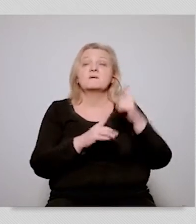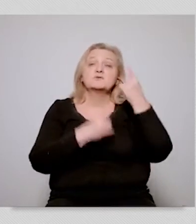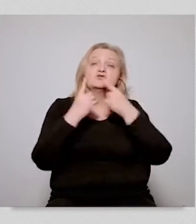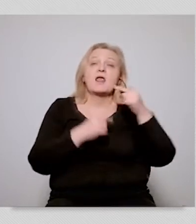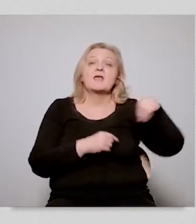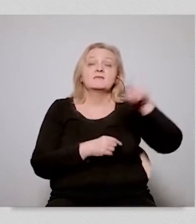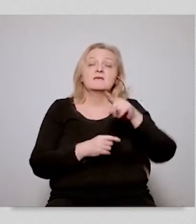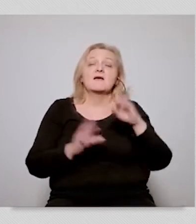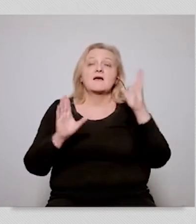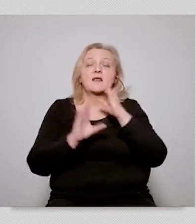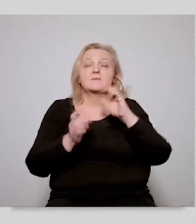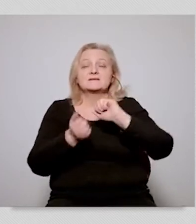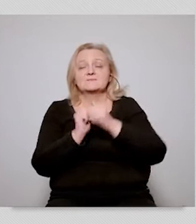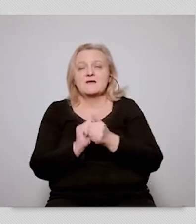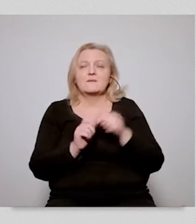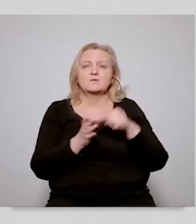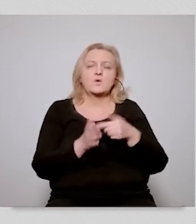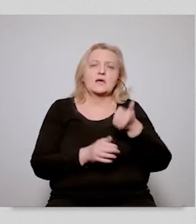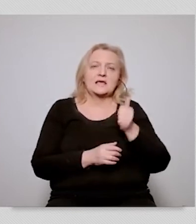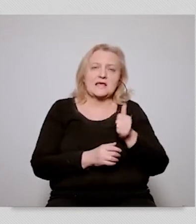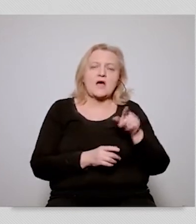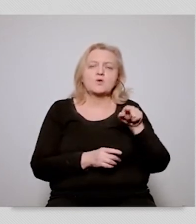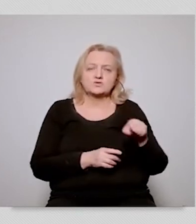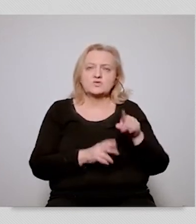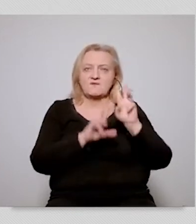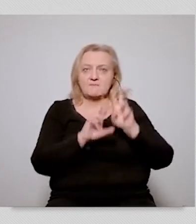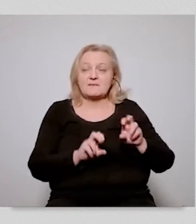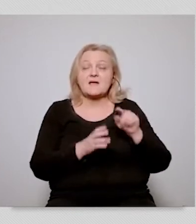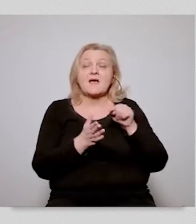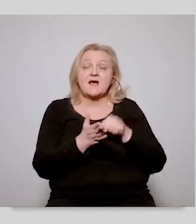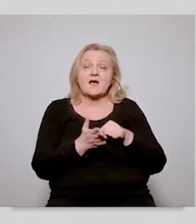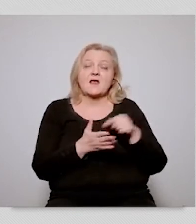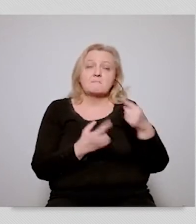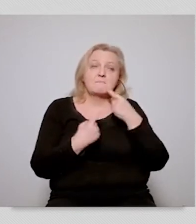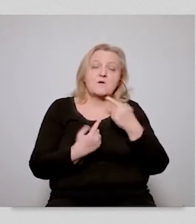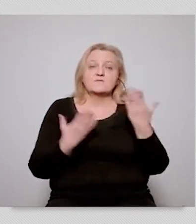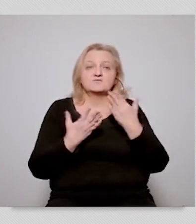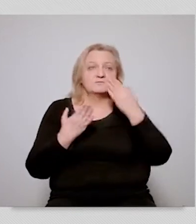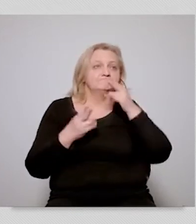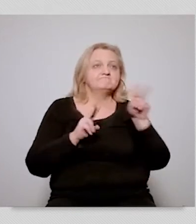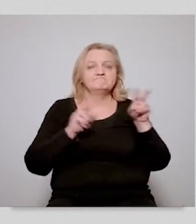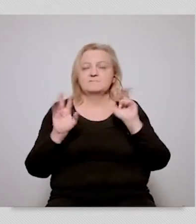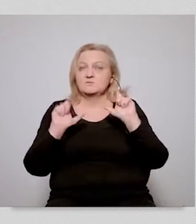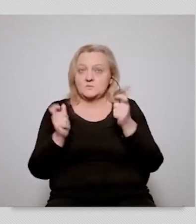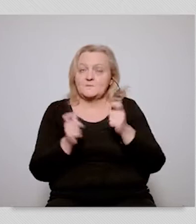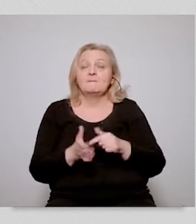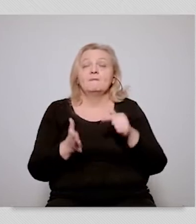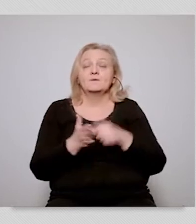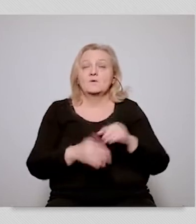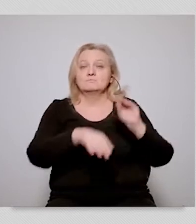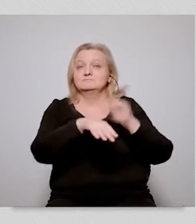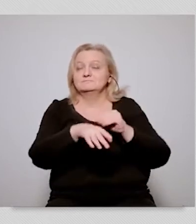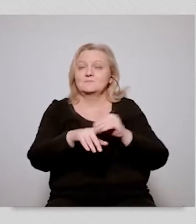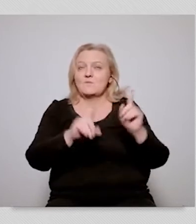badania jakościowe, więc nie można ich uogólniać, ale podpowiadają, gdzie powinniśmy patrzeć. No i to ostrzeżenie